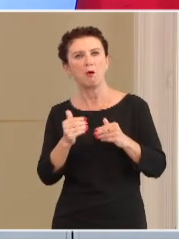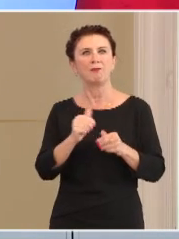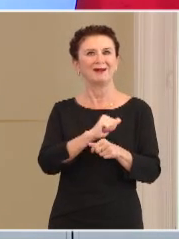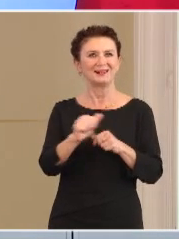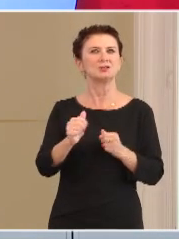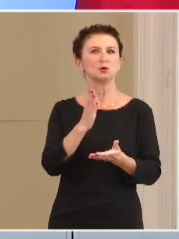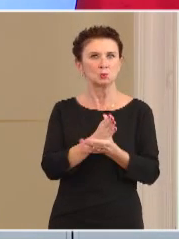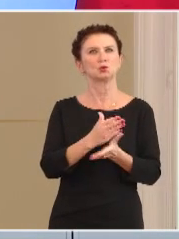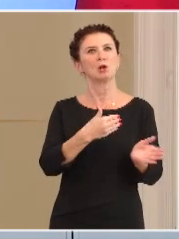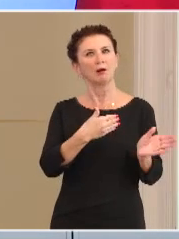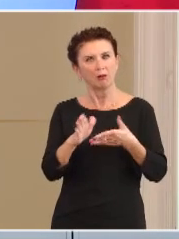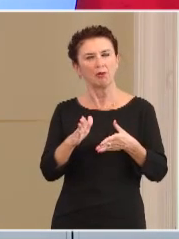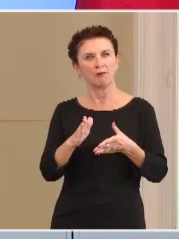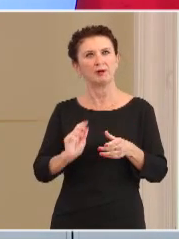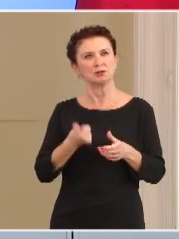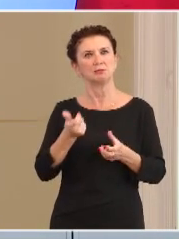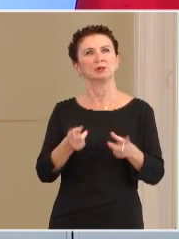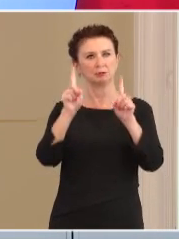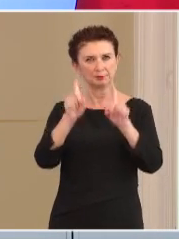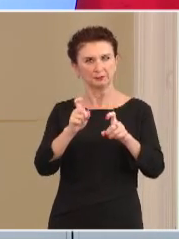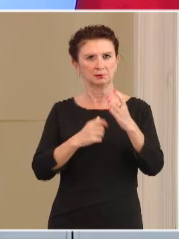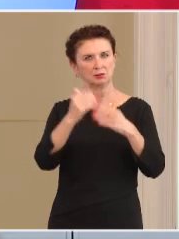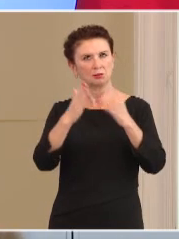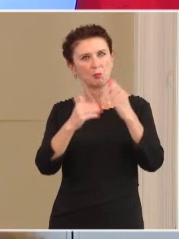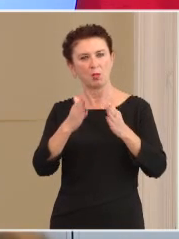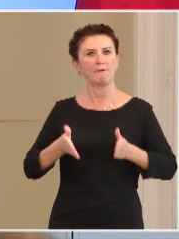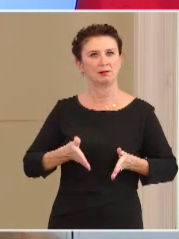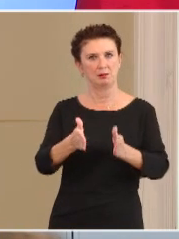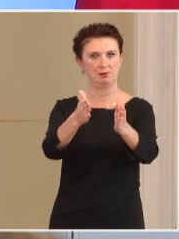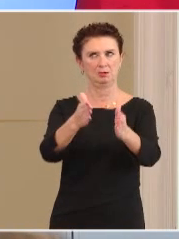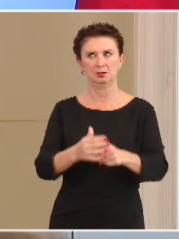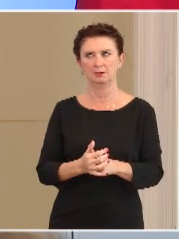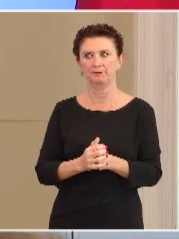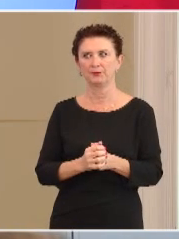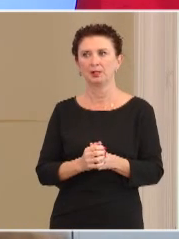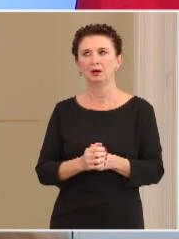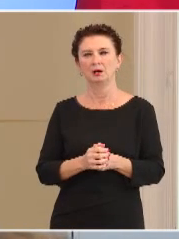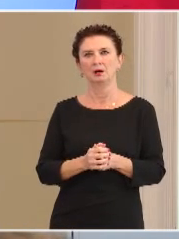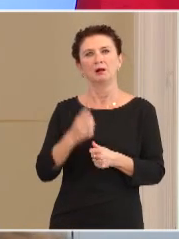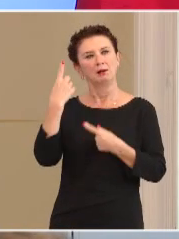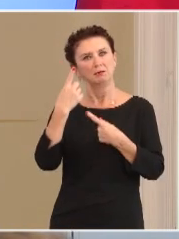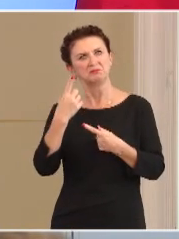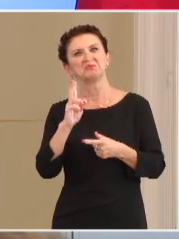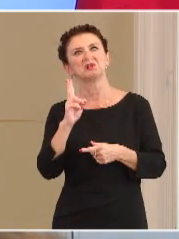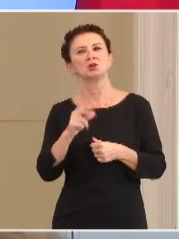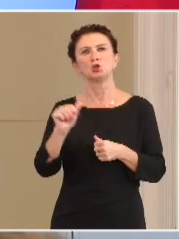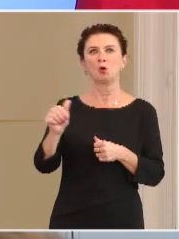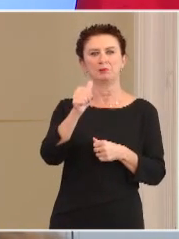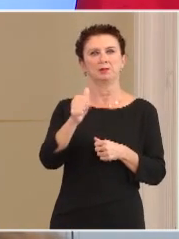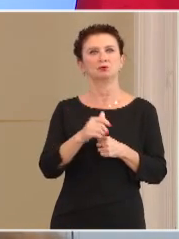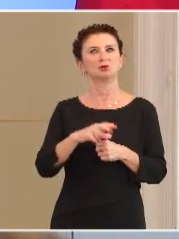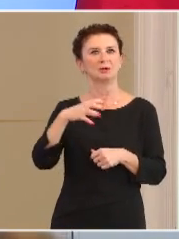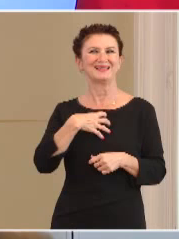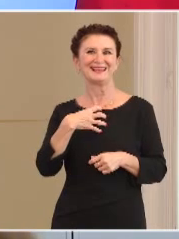że ma to polegać na konkurowaniu poszczególnych dyrekcji dróg krajowych i autostrad, która wyrobi się pierwsza z